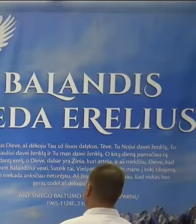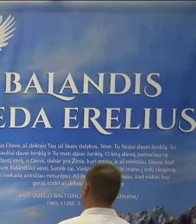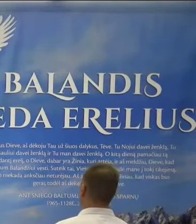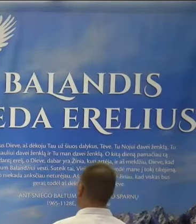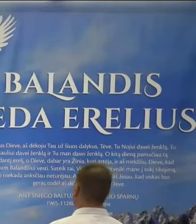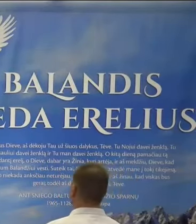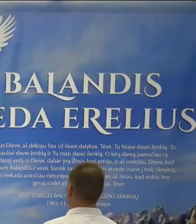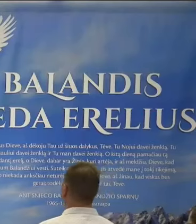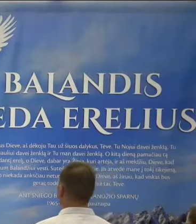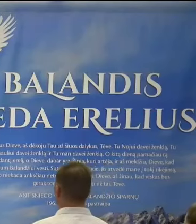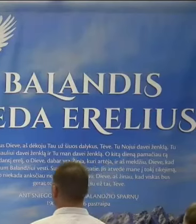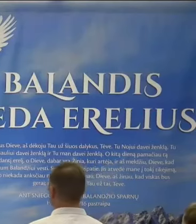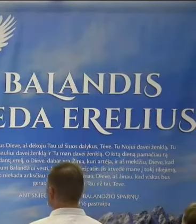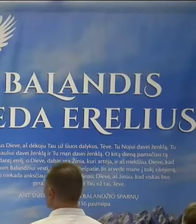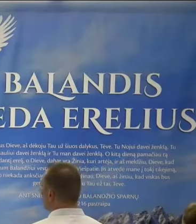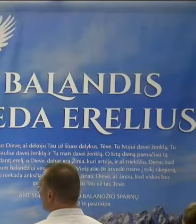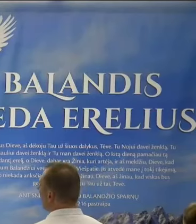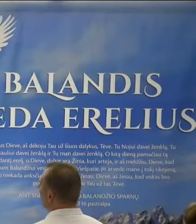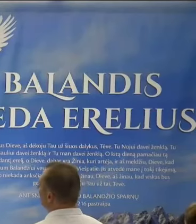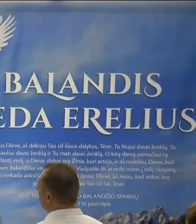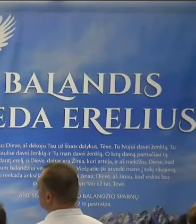išganyta.